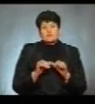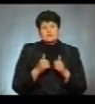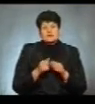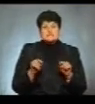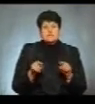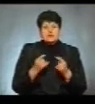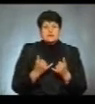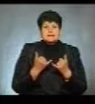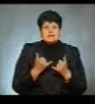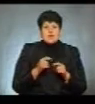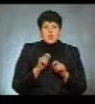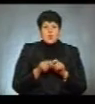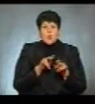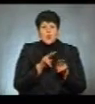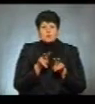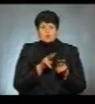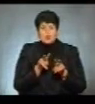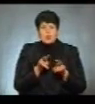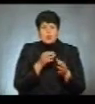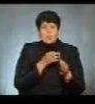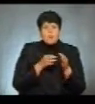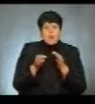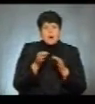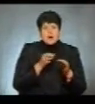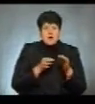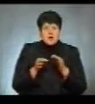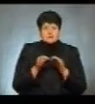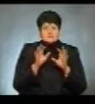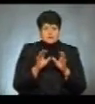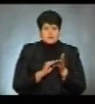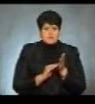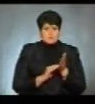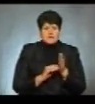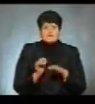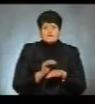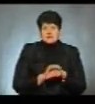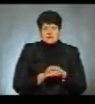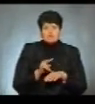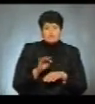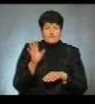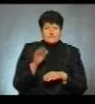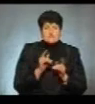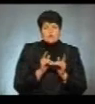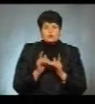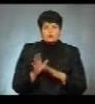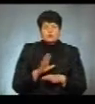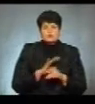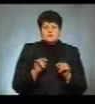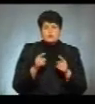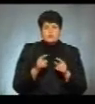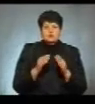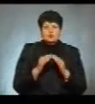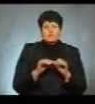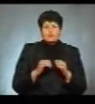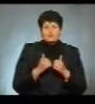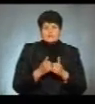для контролю, для поради, так по законі прописано. Але фактично по всіх гуртожитках були створені будинкові комітети